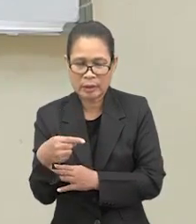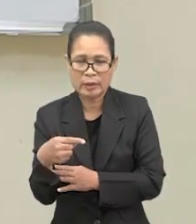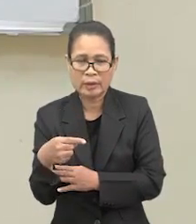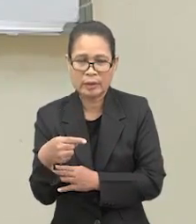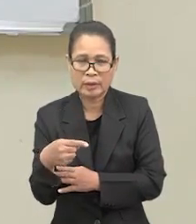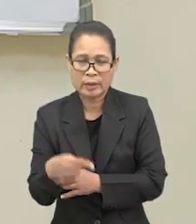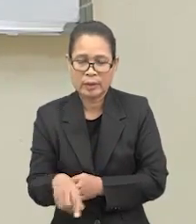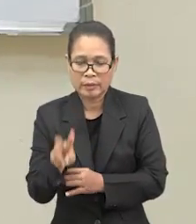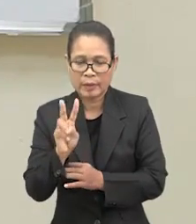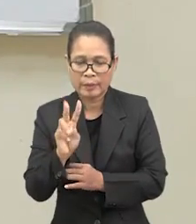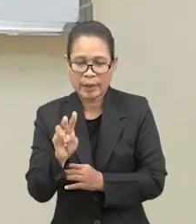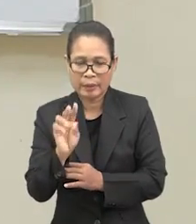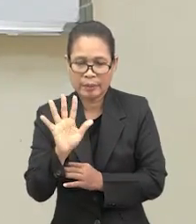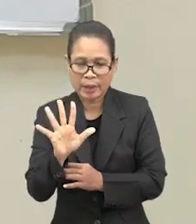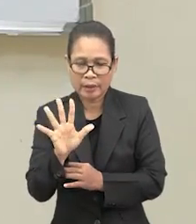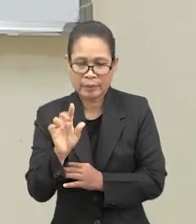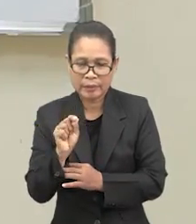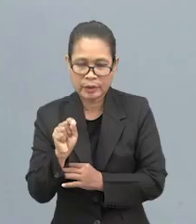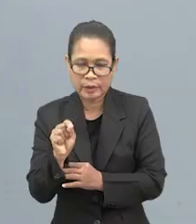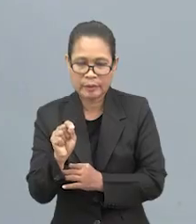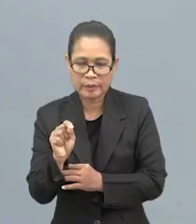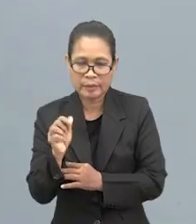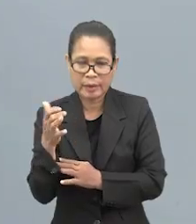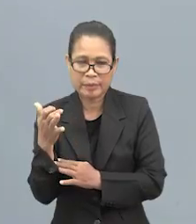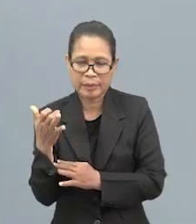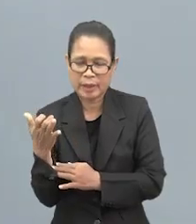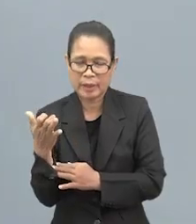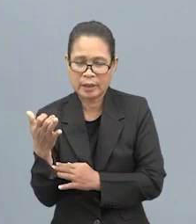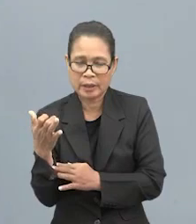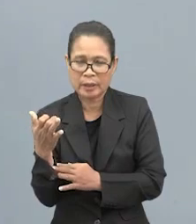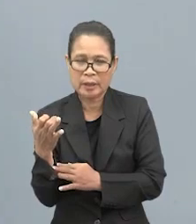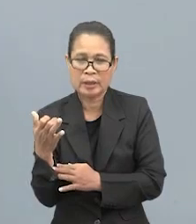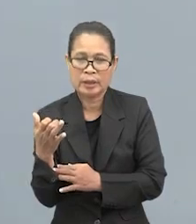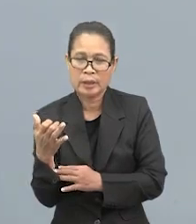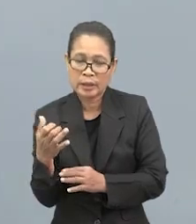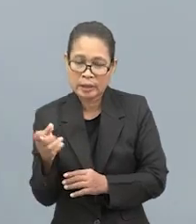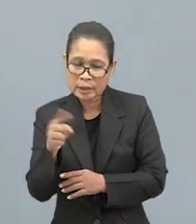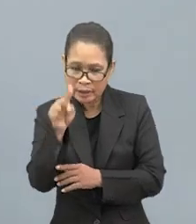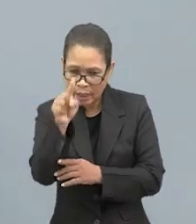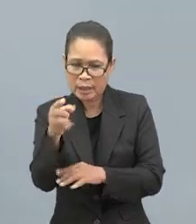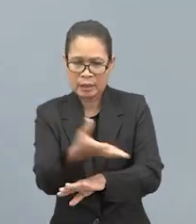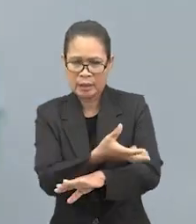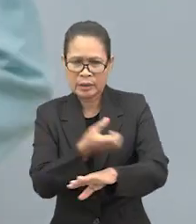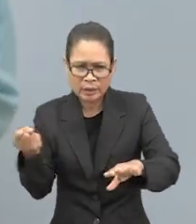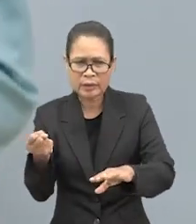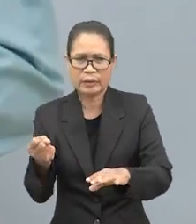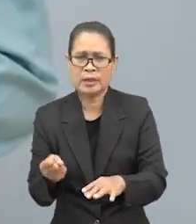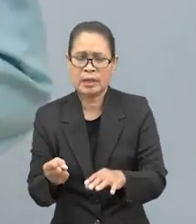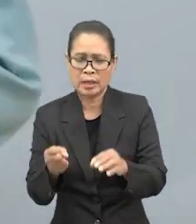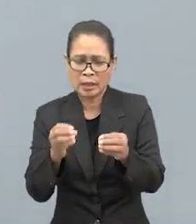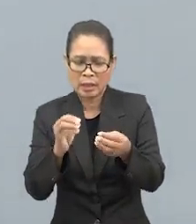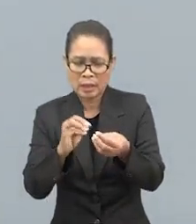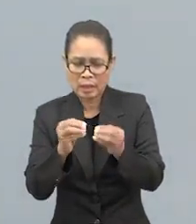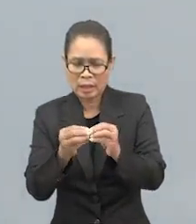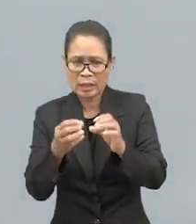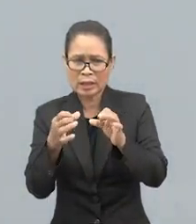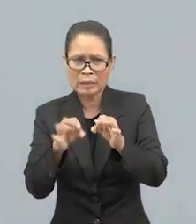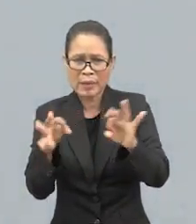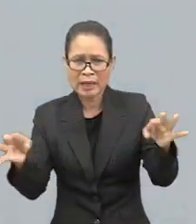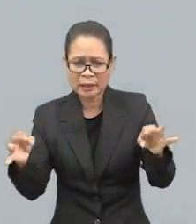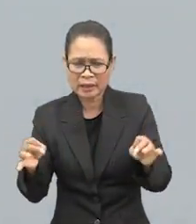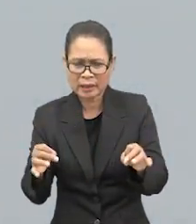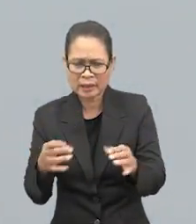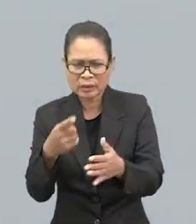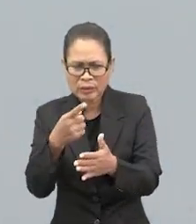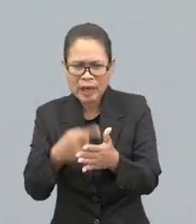Sam sập bốn đỏ. Một phây pram cho pram phì. Ta dương dương là bà lê được phụ ấy. Chà, cứ